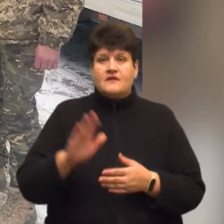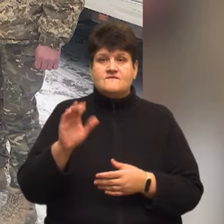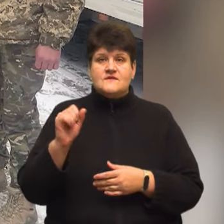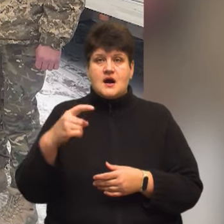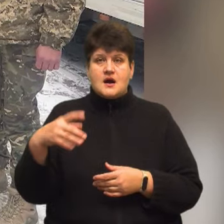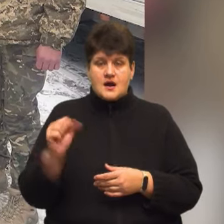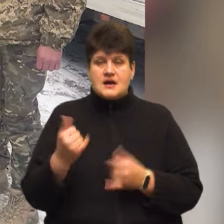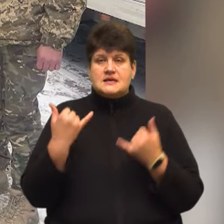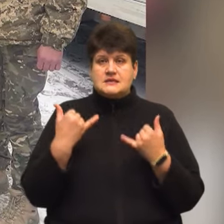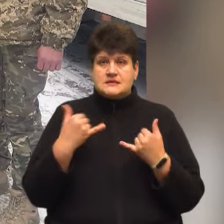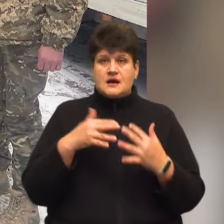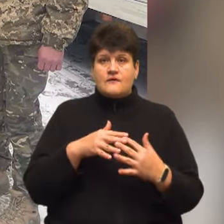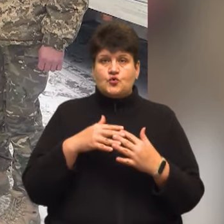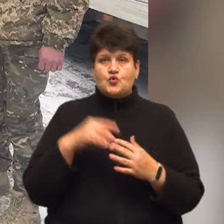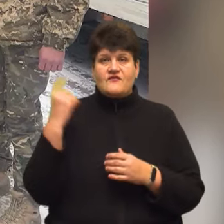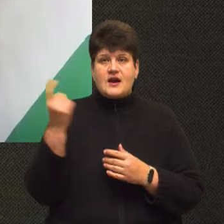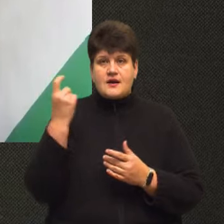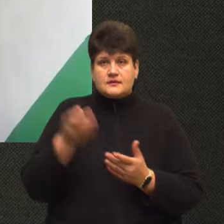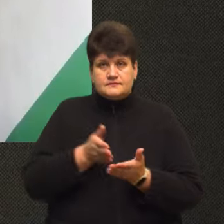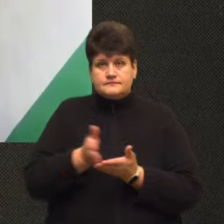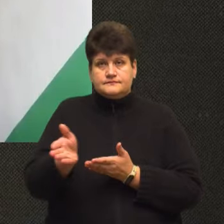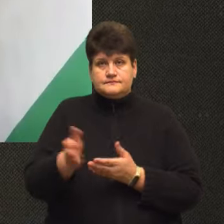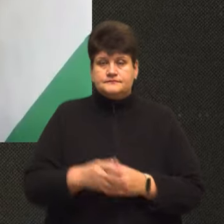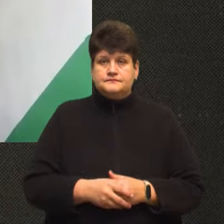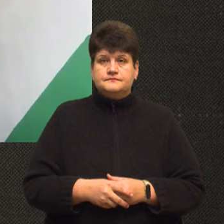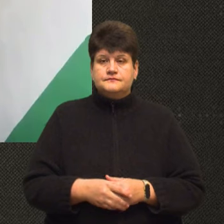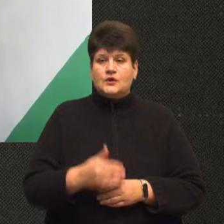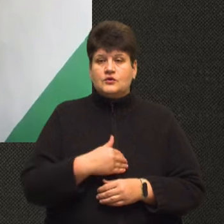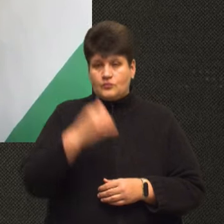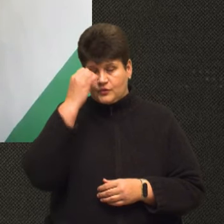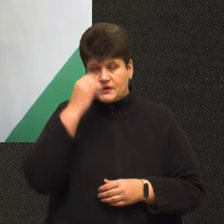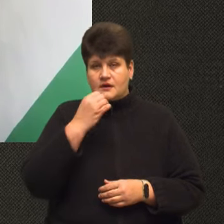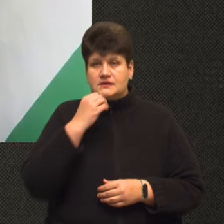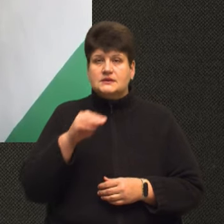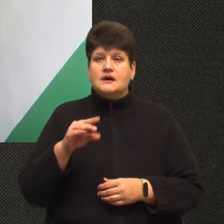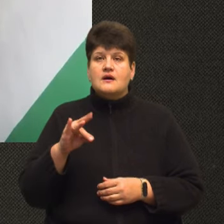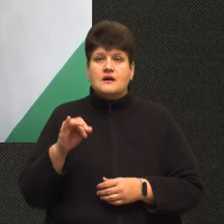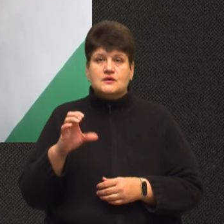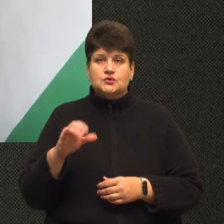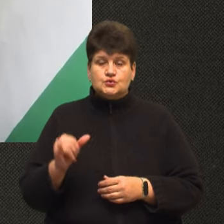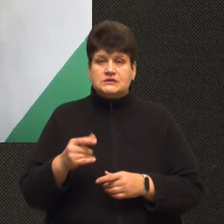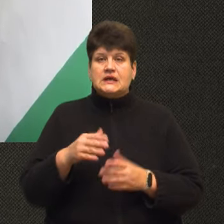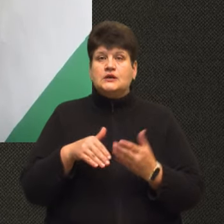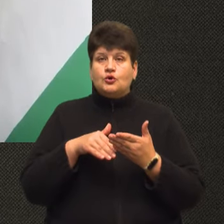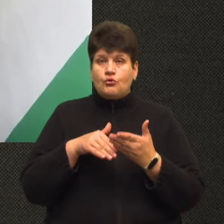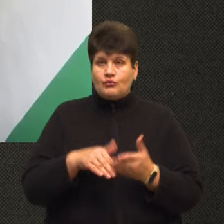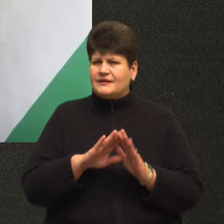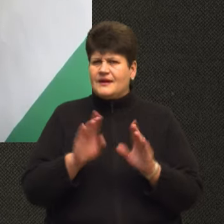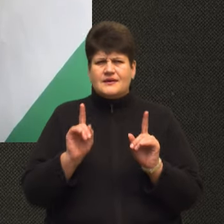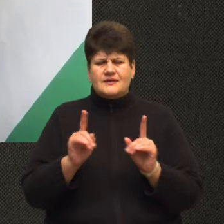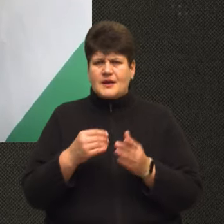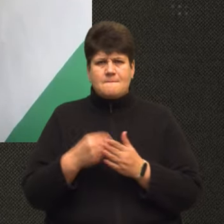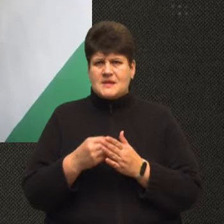він воює на Харківському напрямку хотів би подякувати Тарасу за допомогу не тільки матеріальну але